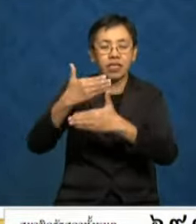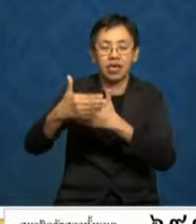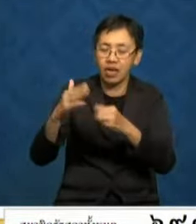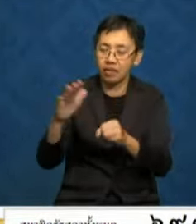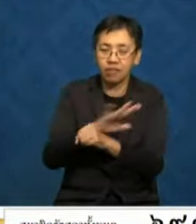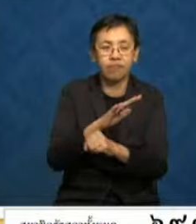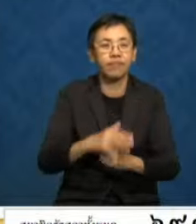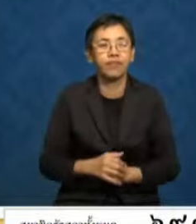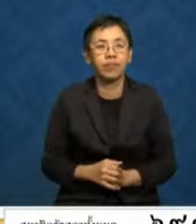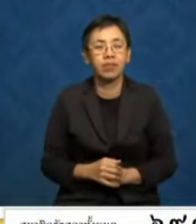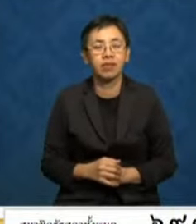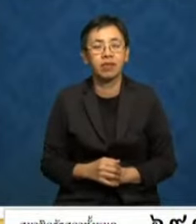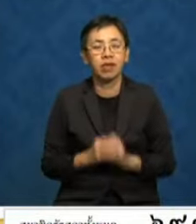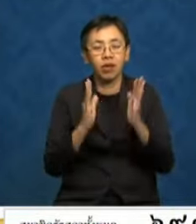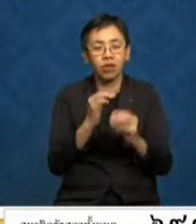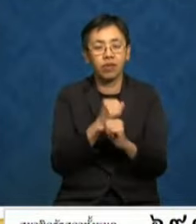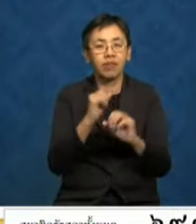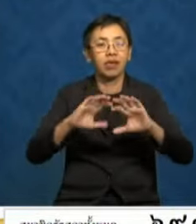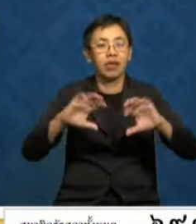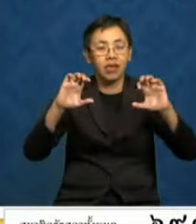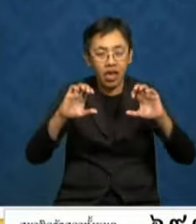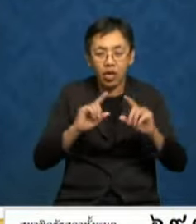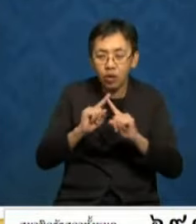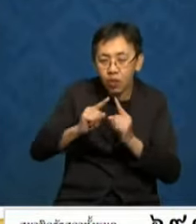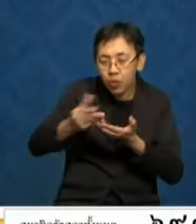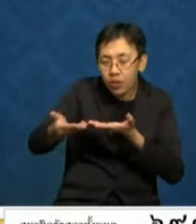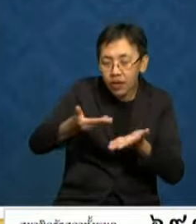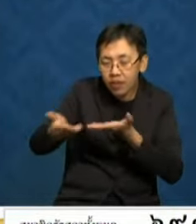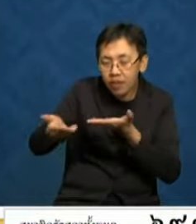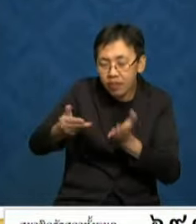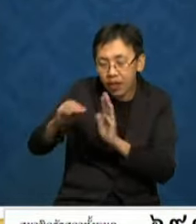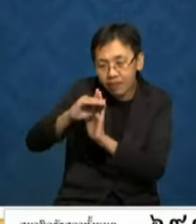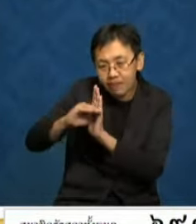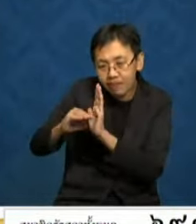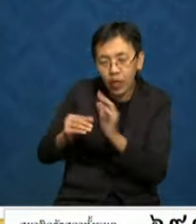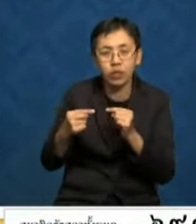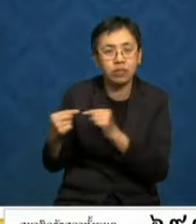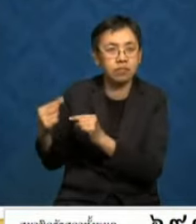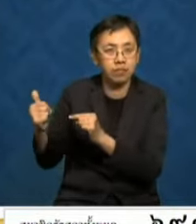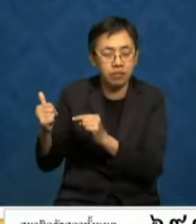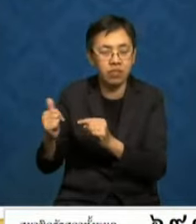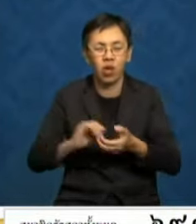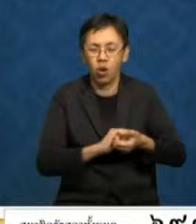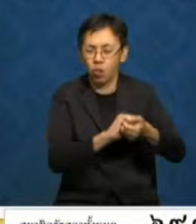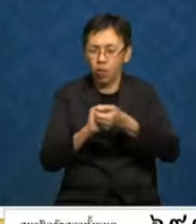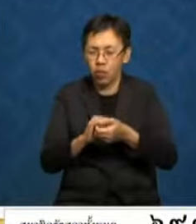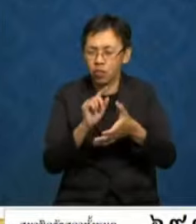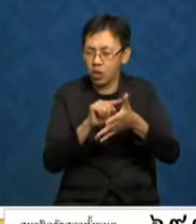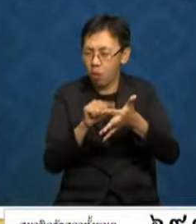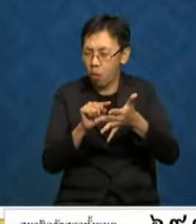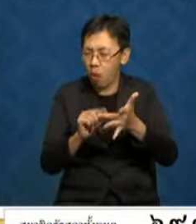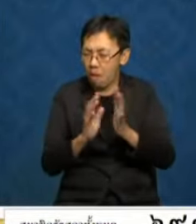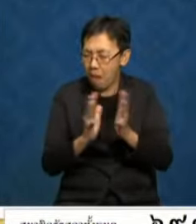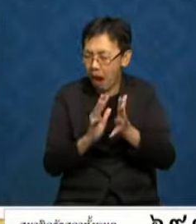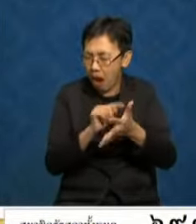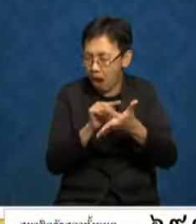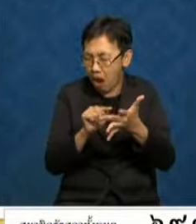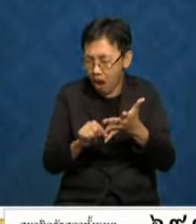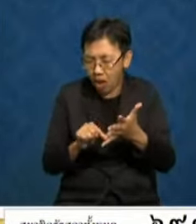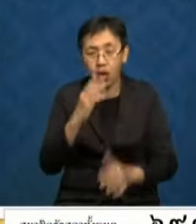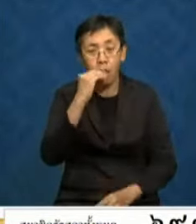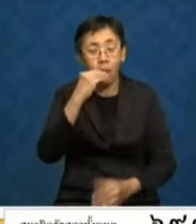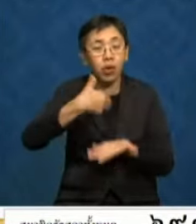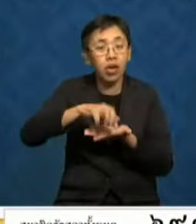ที่ให้กับทางด้านข้าราชการได้ไปพูดคุยในกรอบอย่างที่ว่านี้เพราะฉะนั้นความร่วมมือมีมากเลยครับหลายๆท่านคงพูดไป